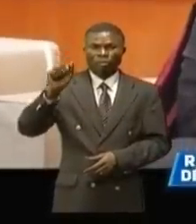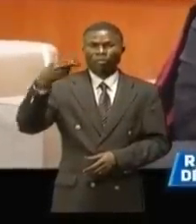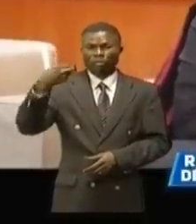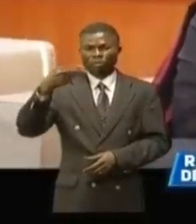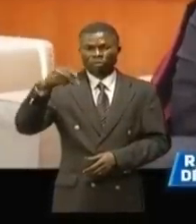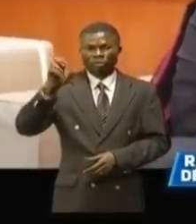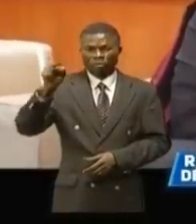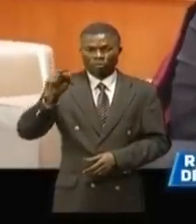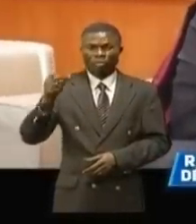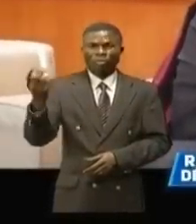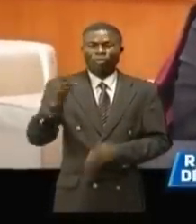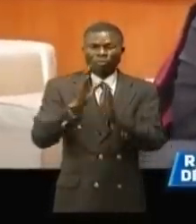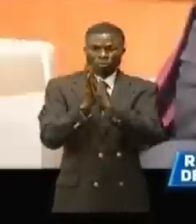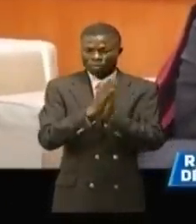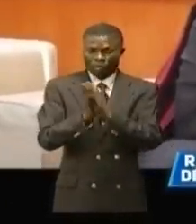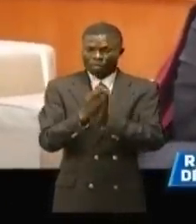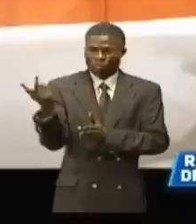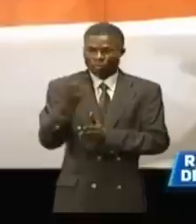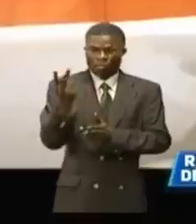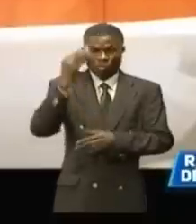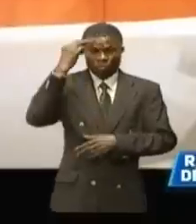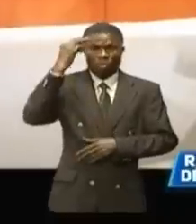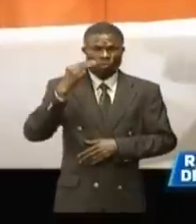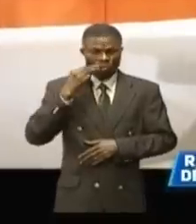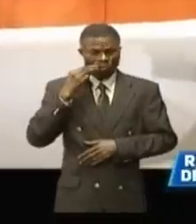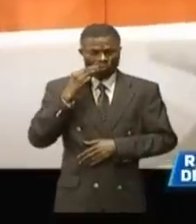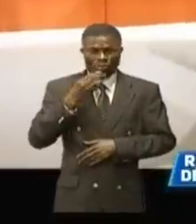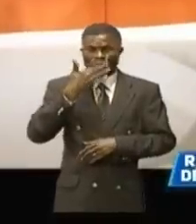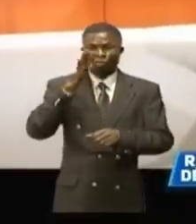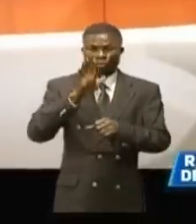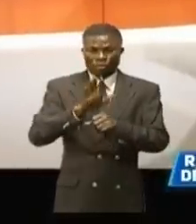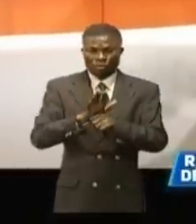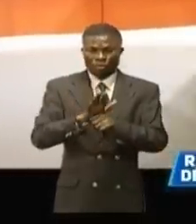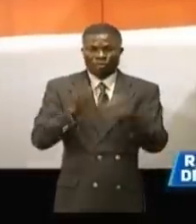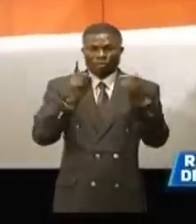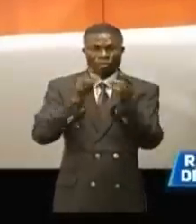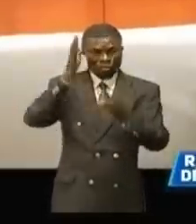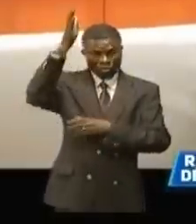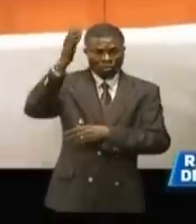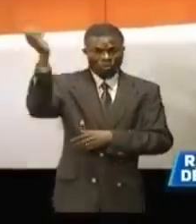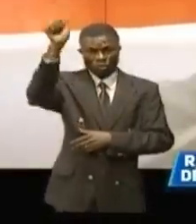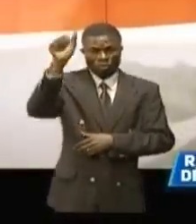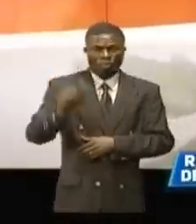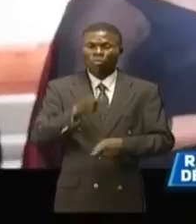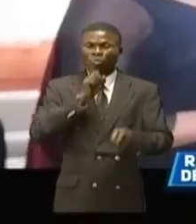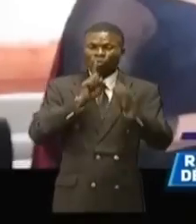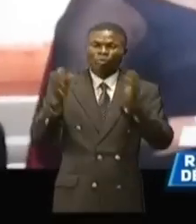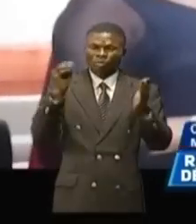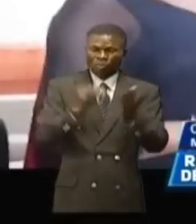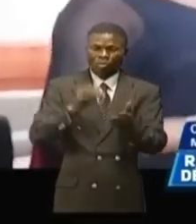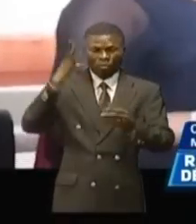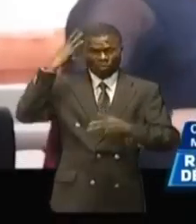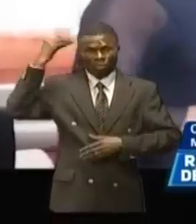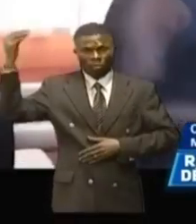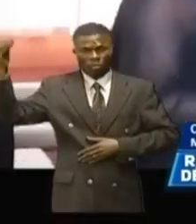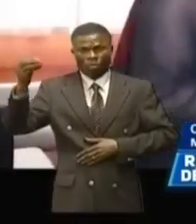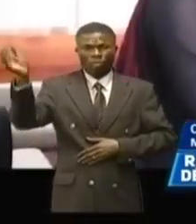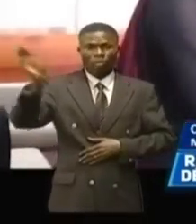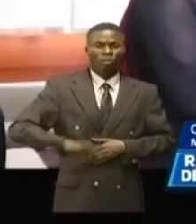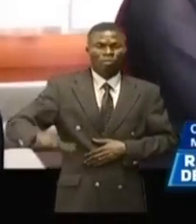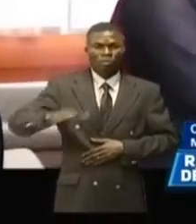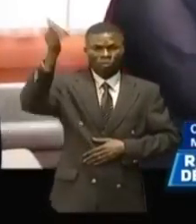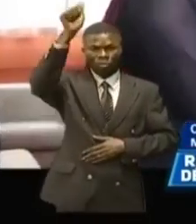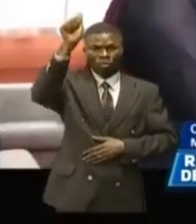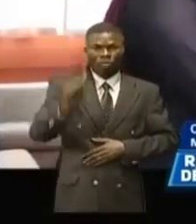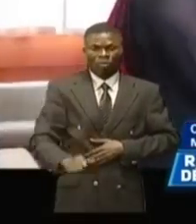Lindi Wezulu se sont convenus de se revoir bientôt en Afrique du Sud pour échanger sur l'expérience sud-africaine